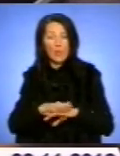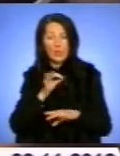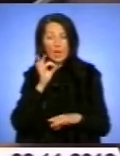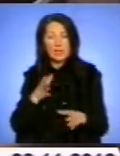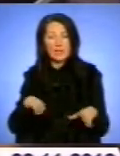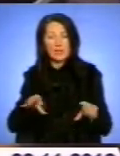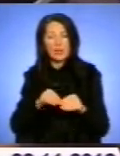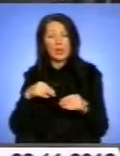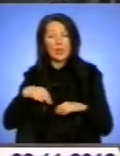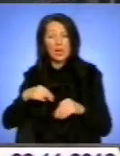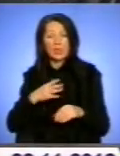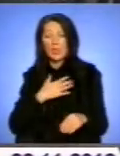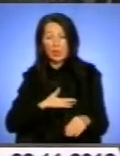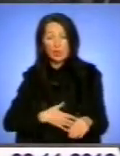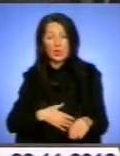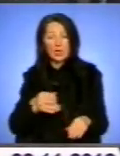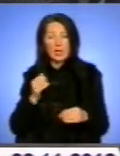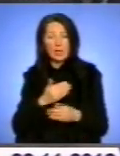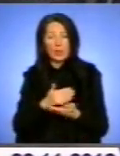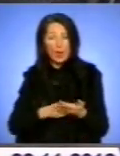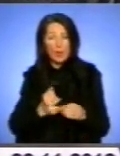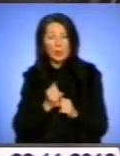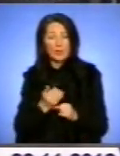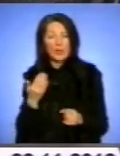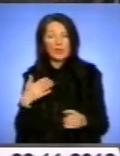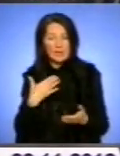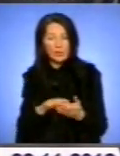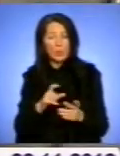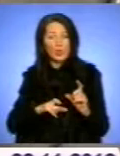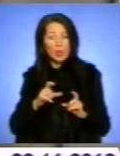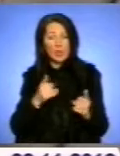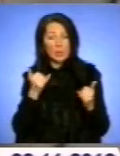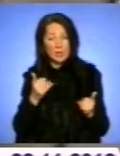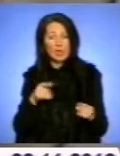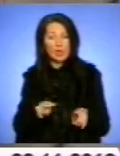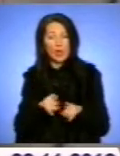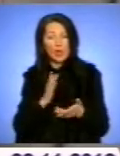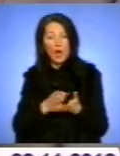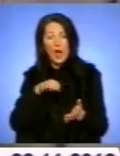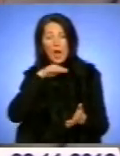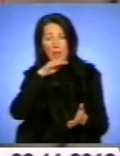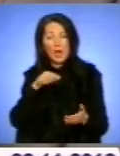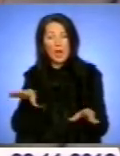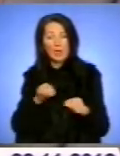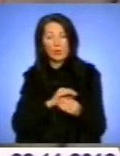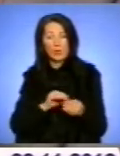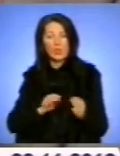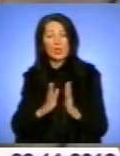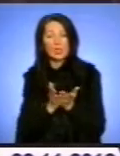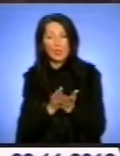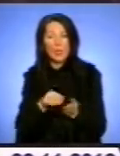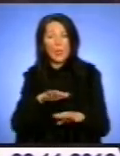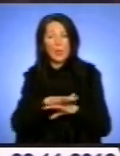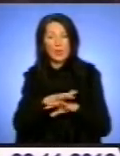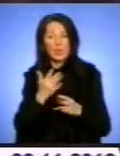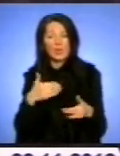Над програмою працював зі своїми колишніми студентами, які зараз стали академіками. Разом вони написали підручник з математики. Вже є англійський переклад.